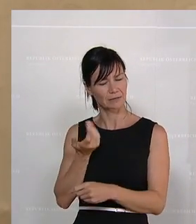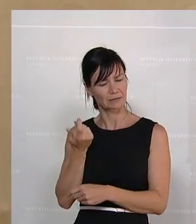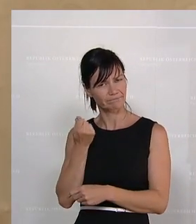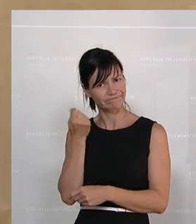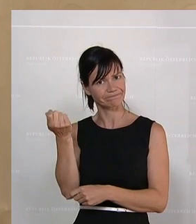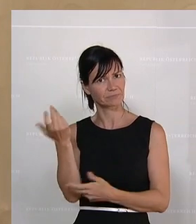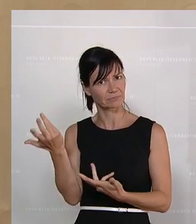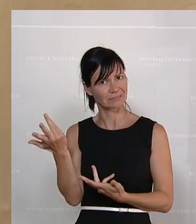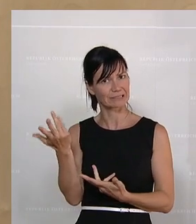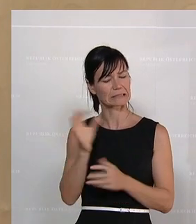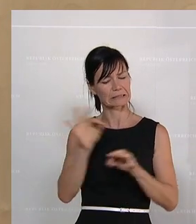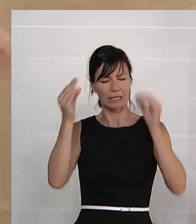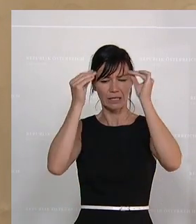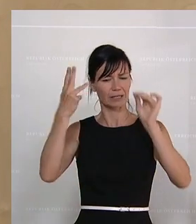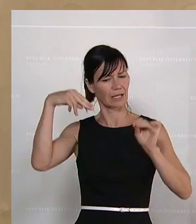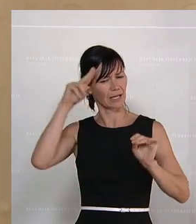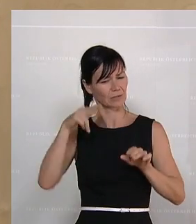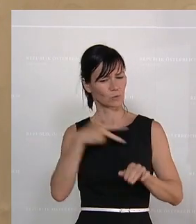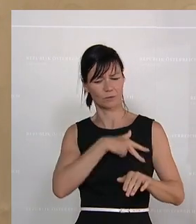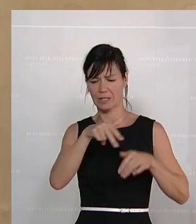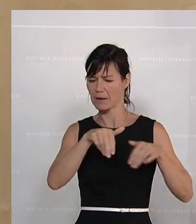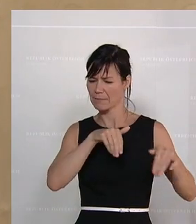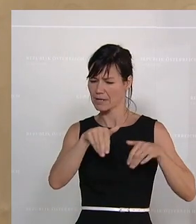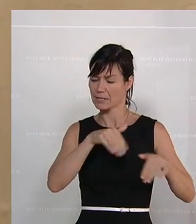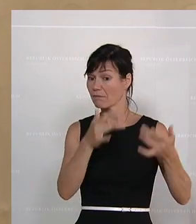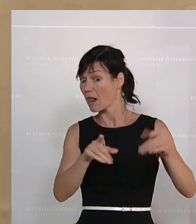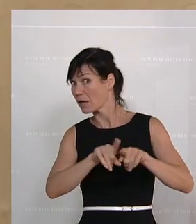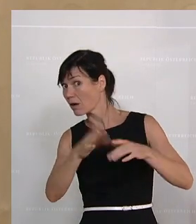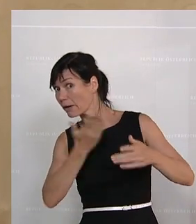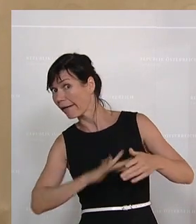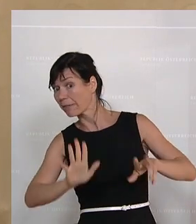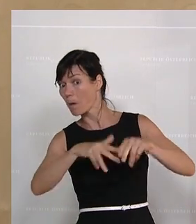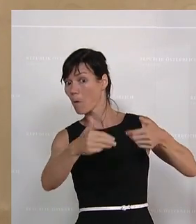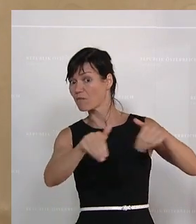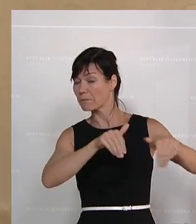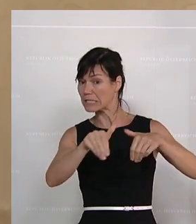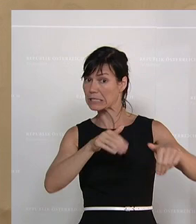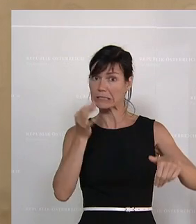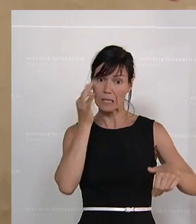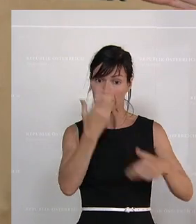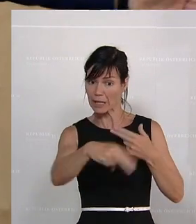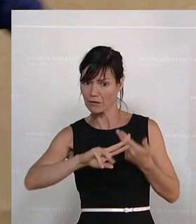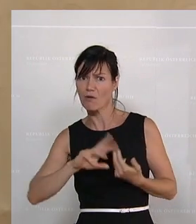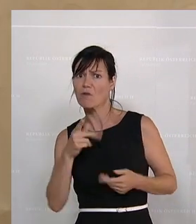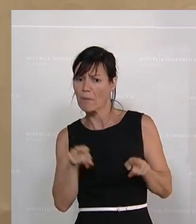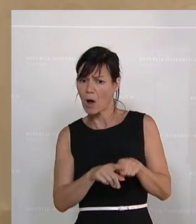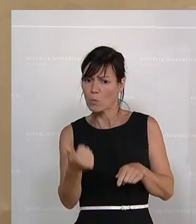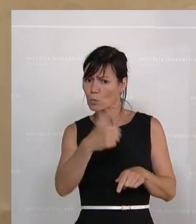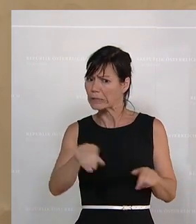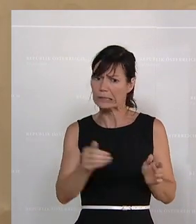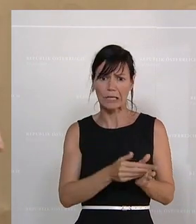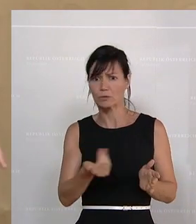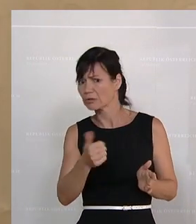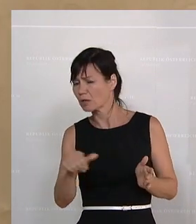geehrter herr sozialminister und vielleicht könnte sich auch die umweltministerien zu wort melden weil auch sie hat hunderttausende euros verschoben